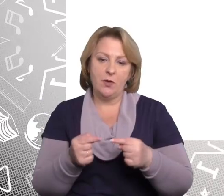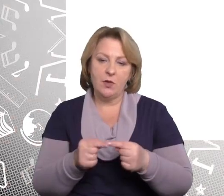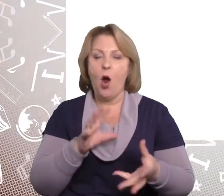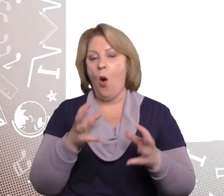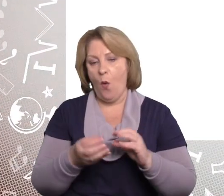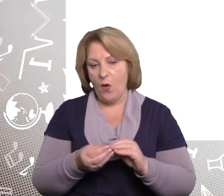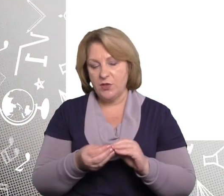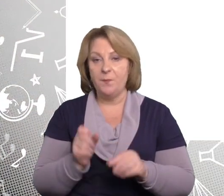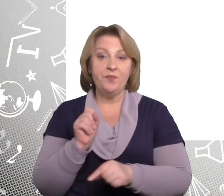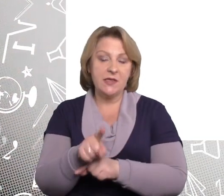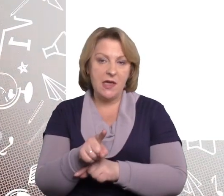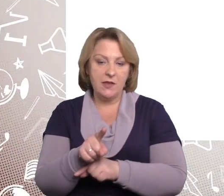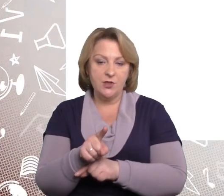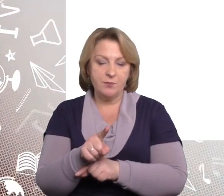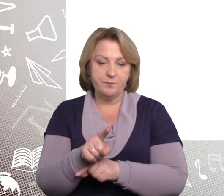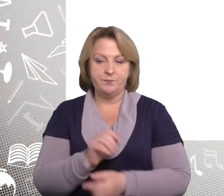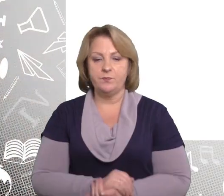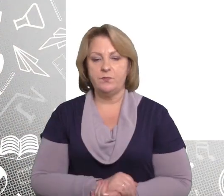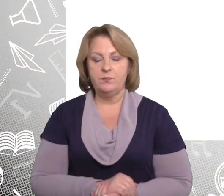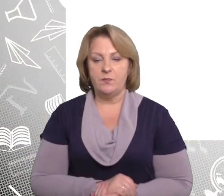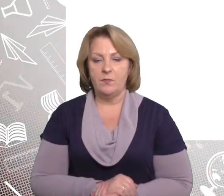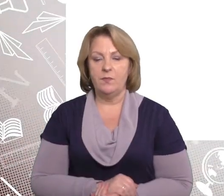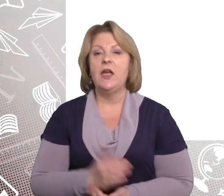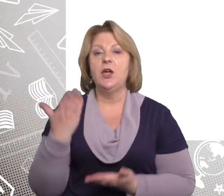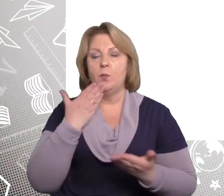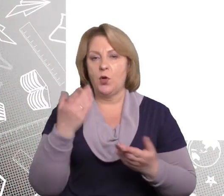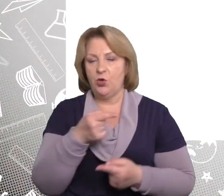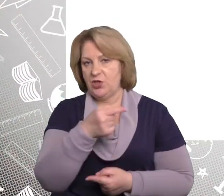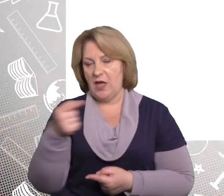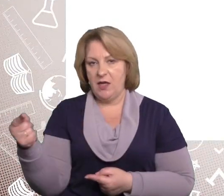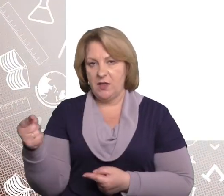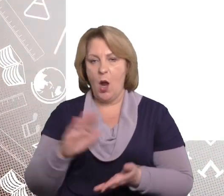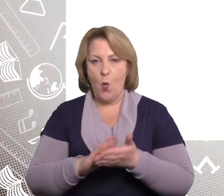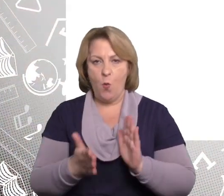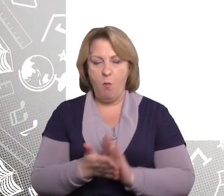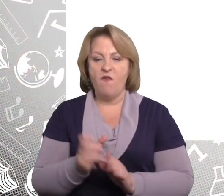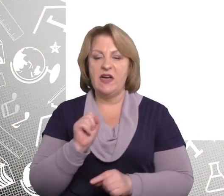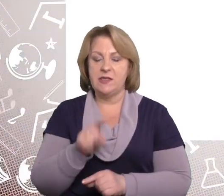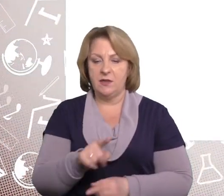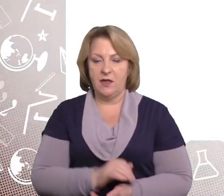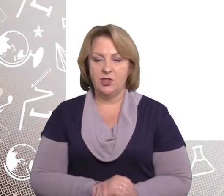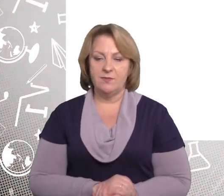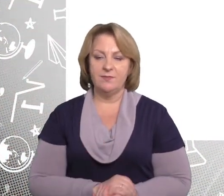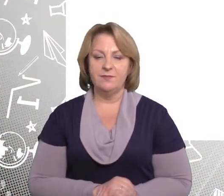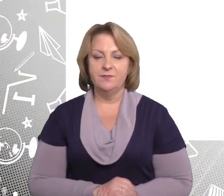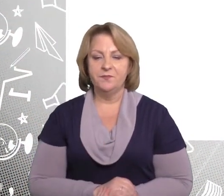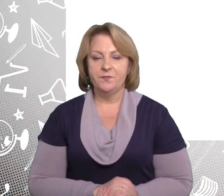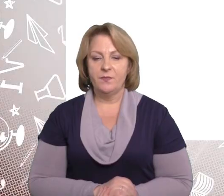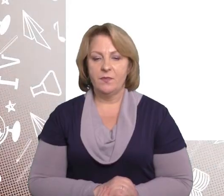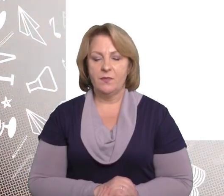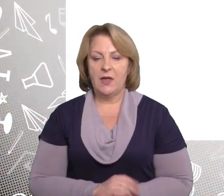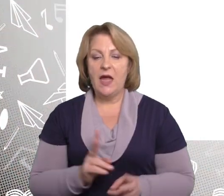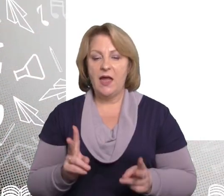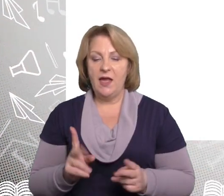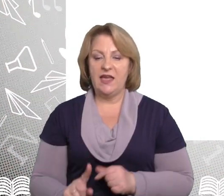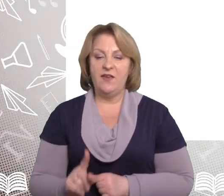Отже, задача звучить наступним чином. На якій висоті від поверхні Землі прискорення вільного падіння стане